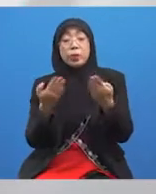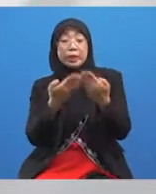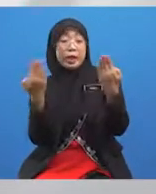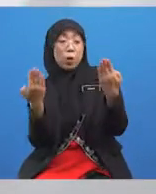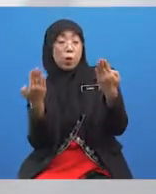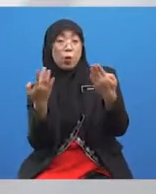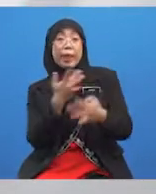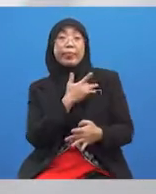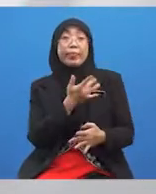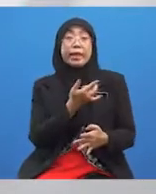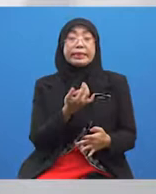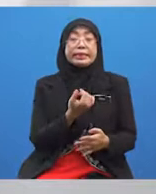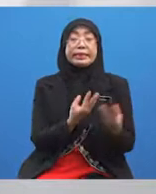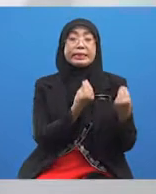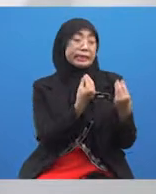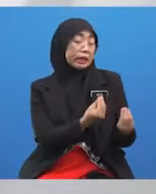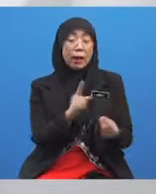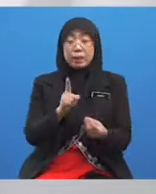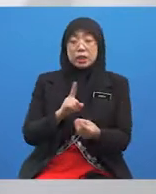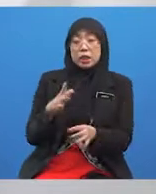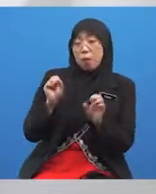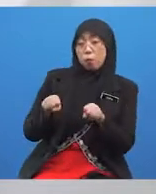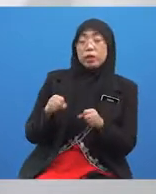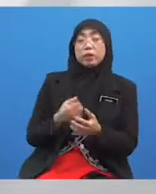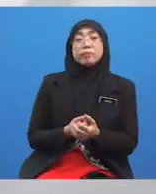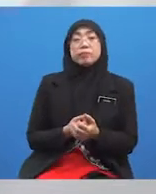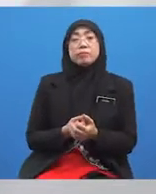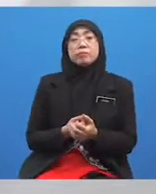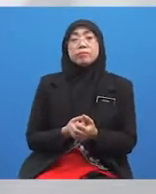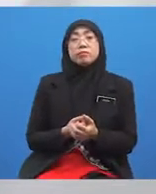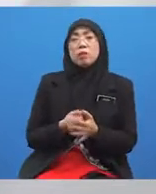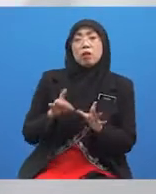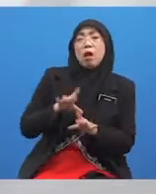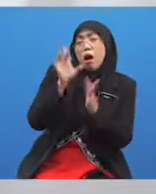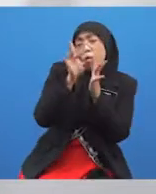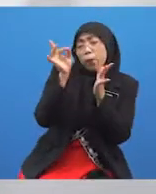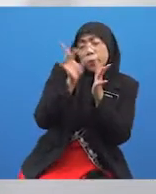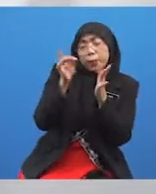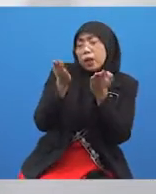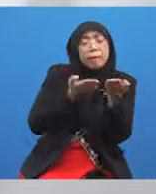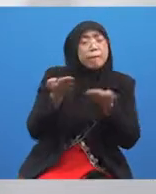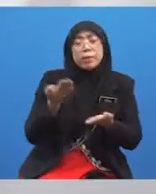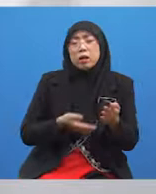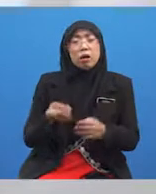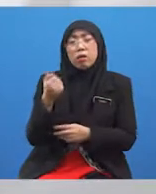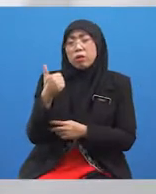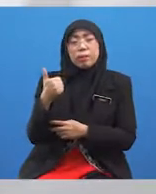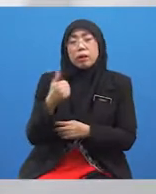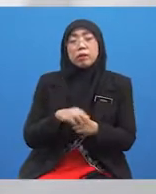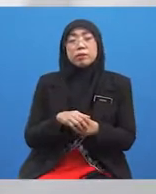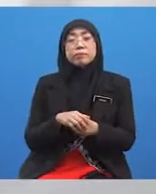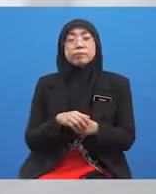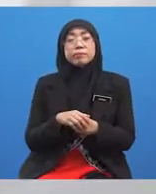Iklan kepada syarikat pembekal. Yang keenam, memilih pembekal. Pilih satu pembekal terbaik.